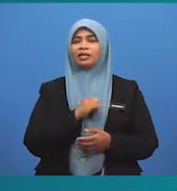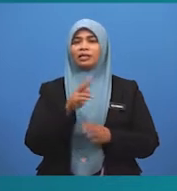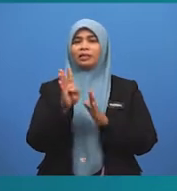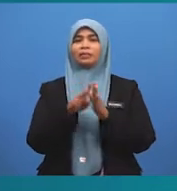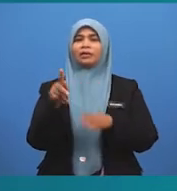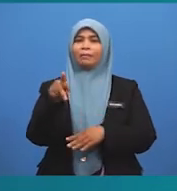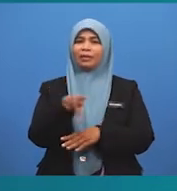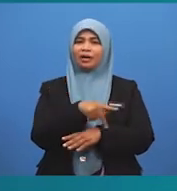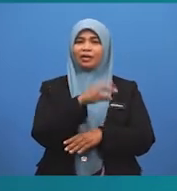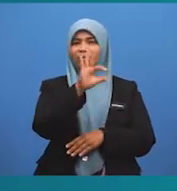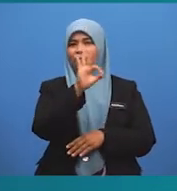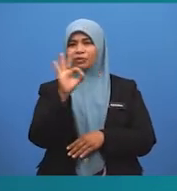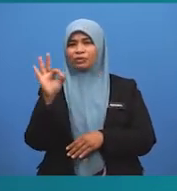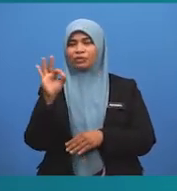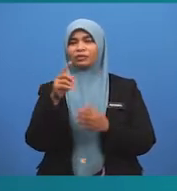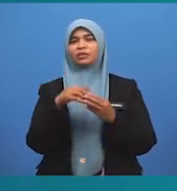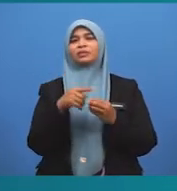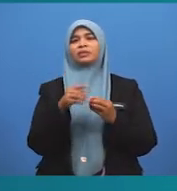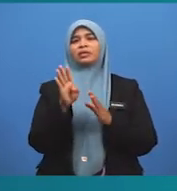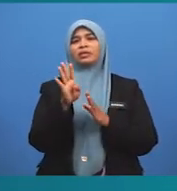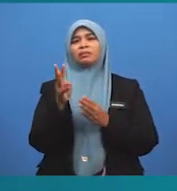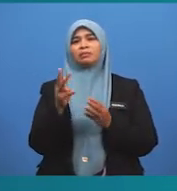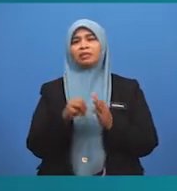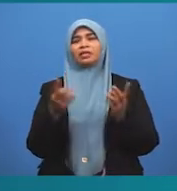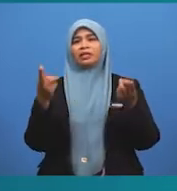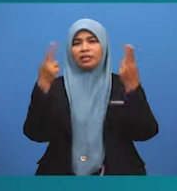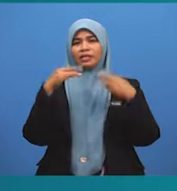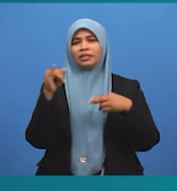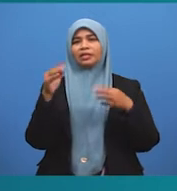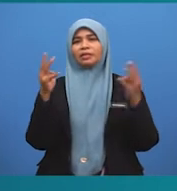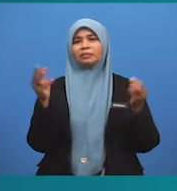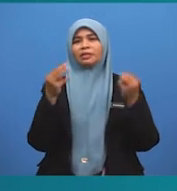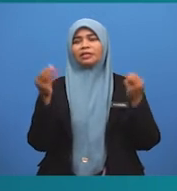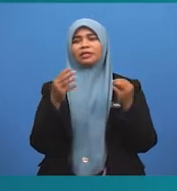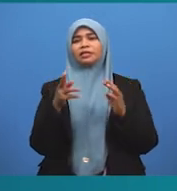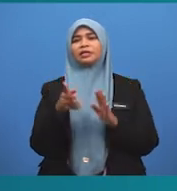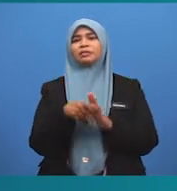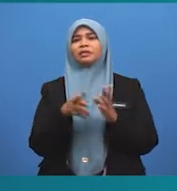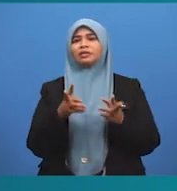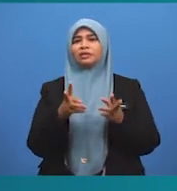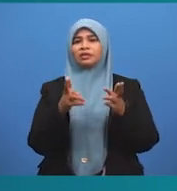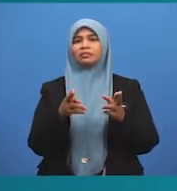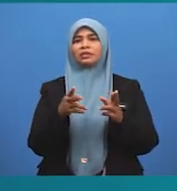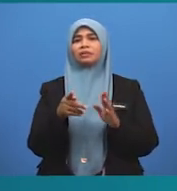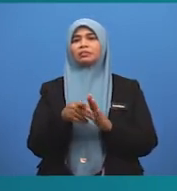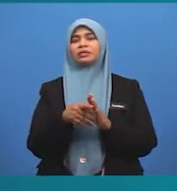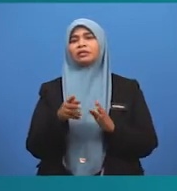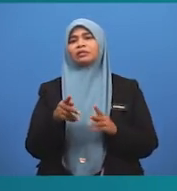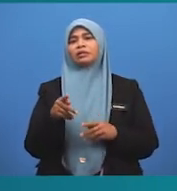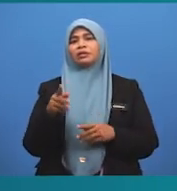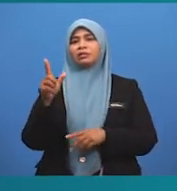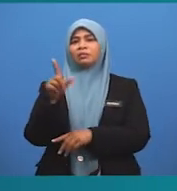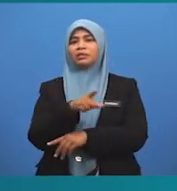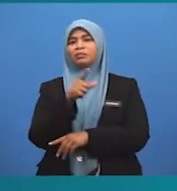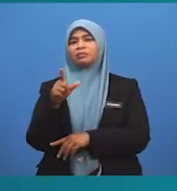berpakaian ruang kosong apabila menghadiri majlis perasmian